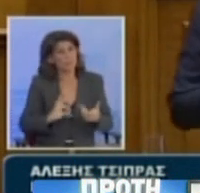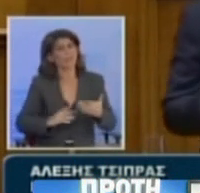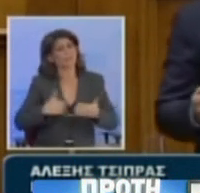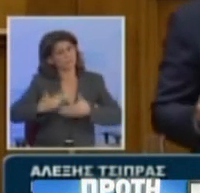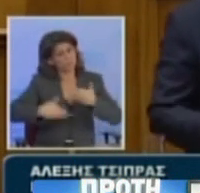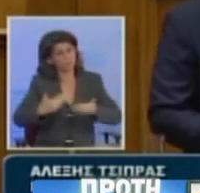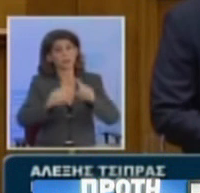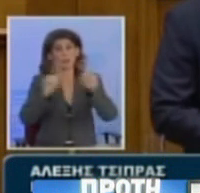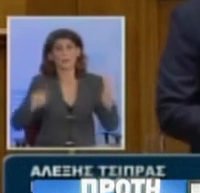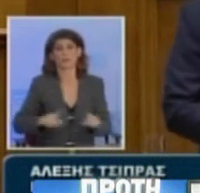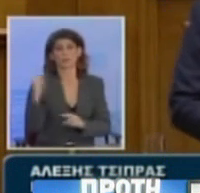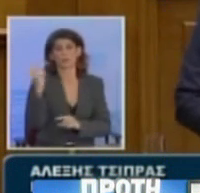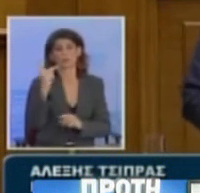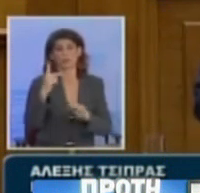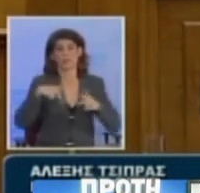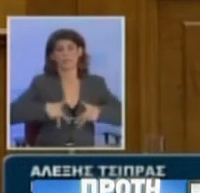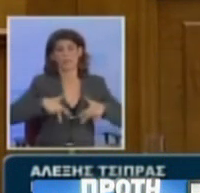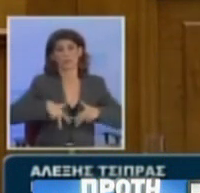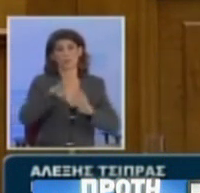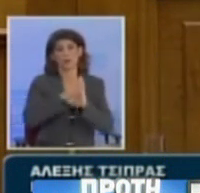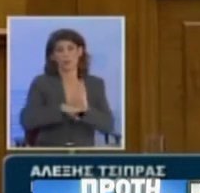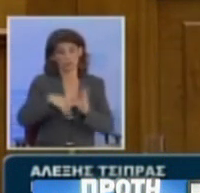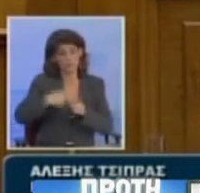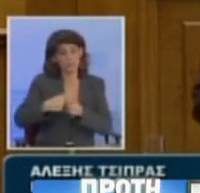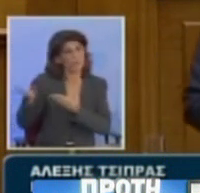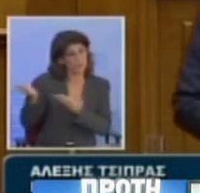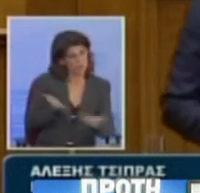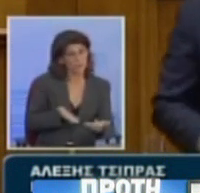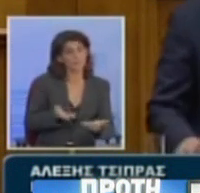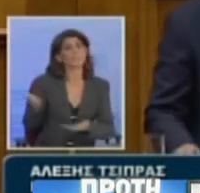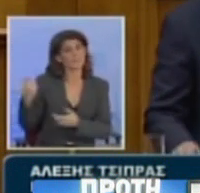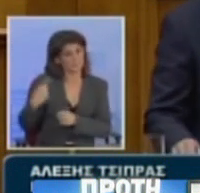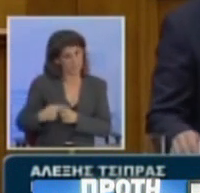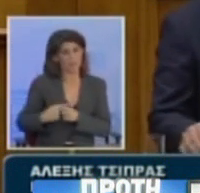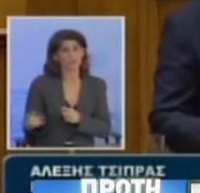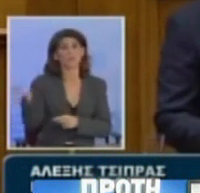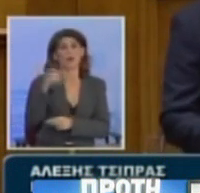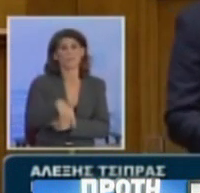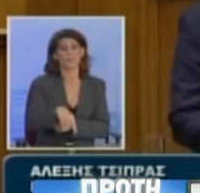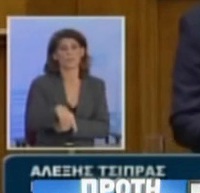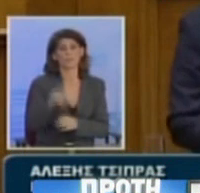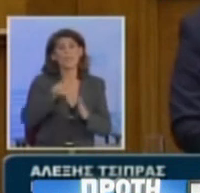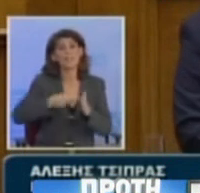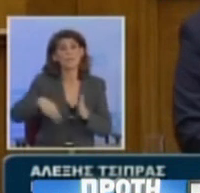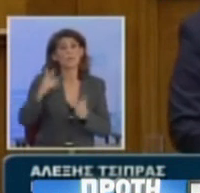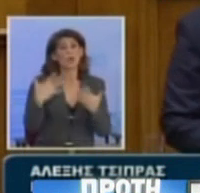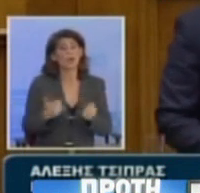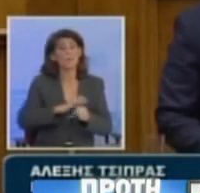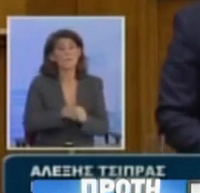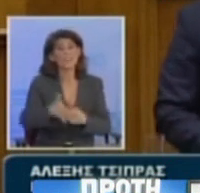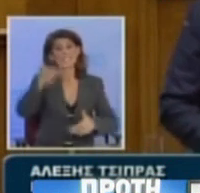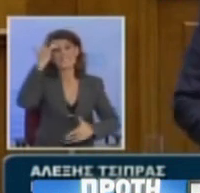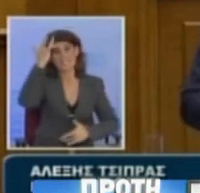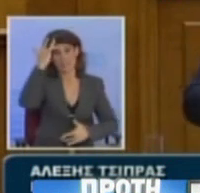το περίγραμμα του κυβερνητικού προγράμματος της Ελλάδας που έρχεται, της Ελλάδας του αύριο. Και πολύ περισσότερο έχοντας πλήρη